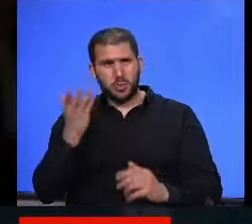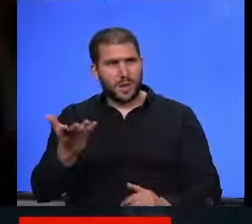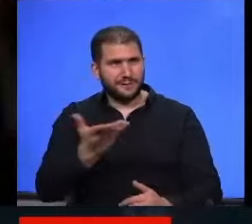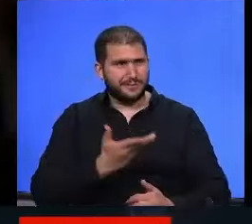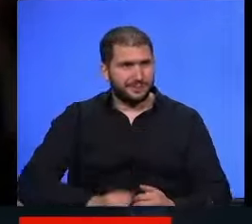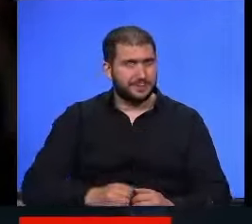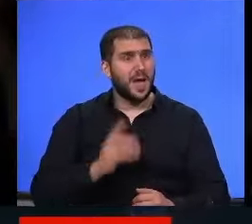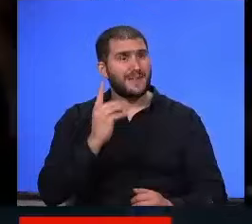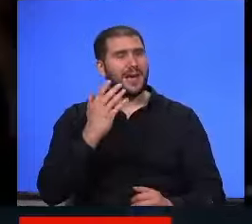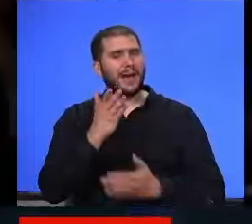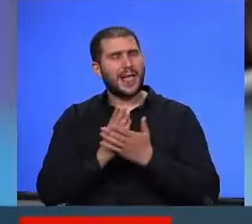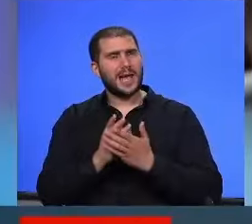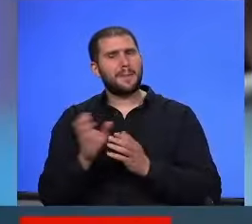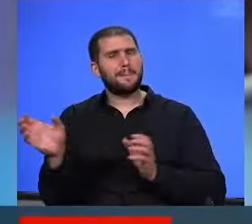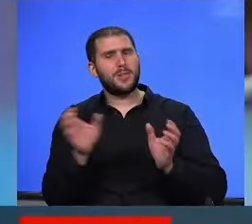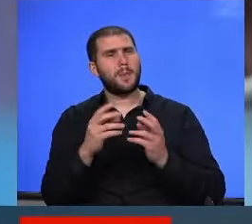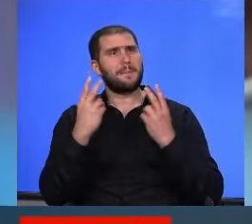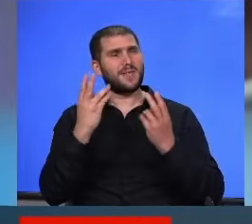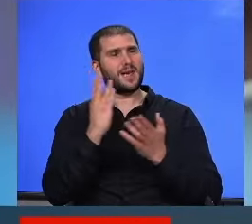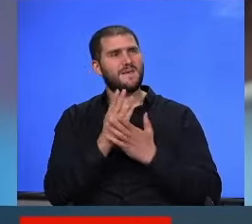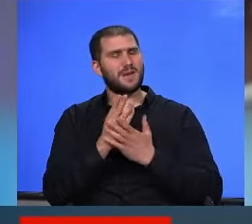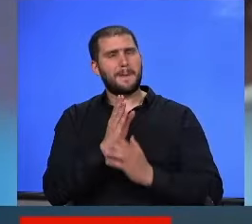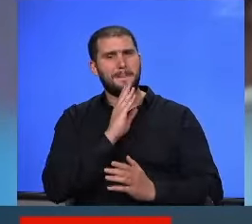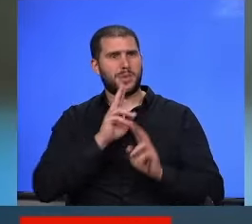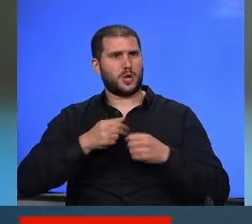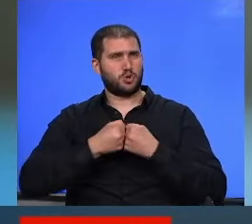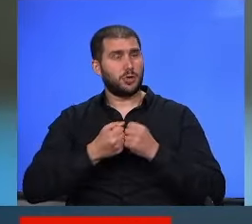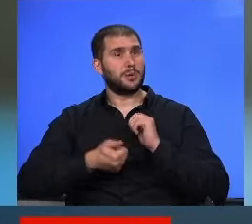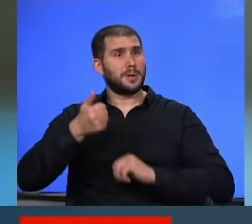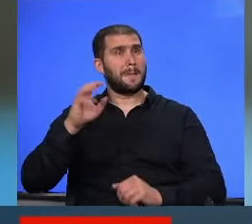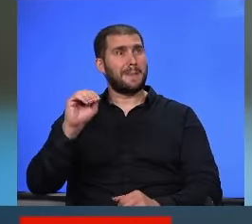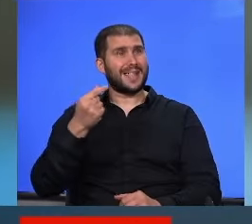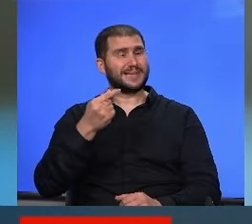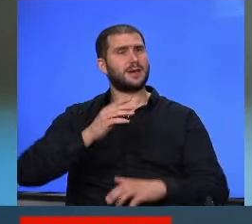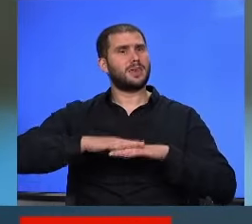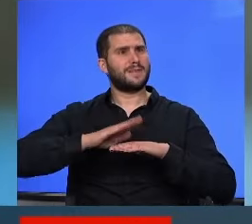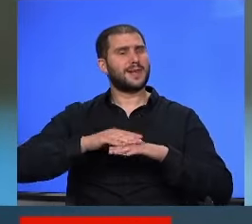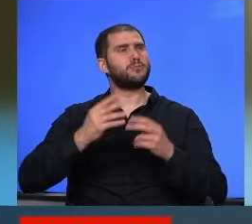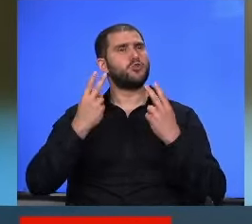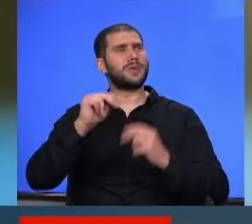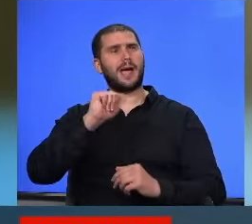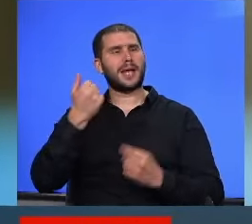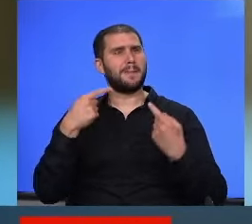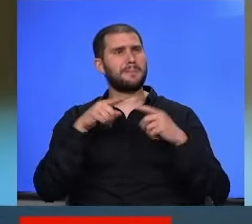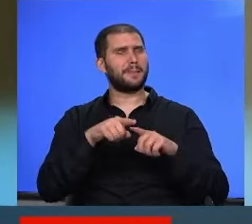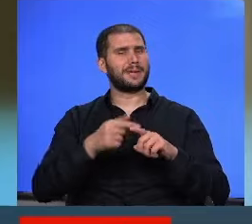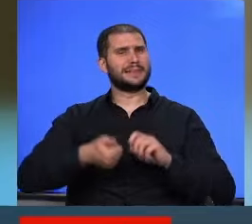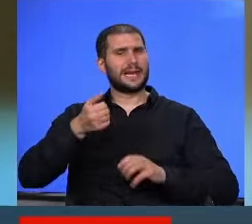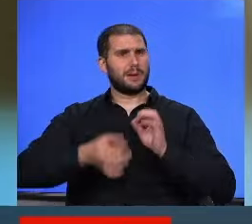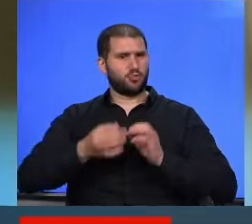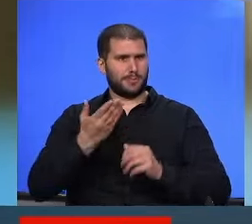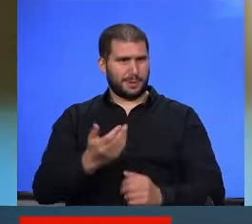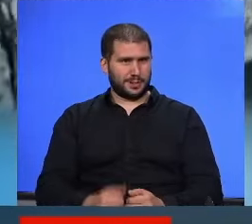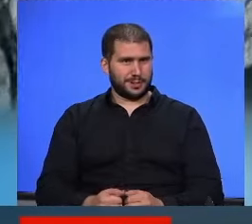אבל כמה ממינויי המפתח שלו כבר נתקלים בבעיות, בראשם מאט גייטס, שנבחר לתפקיד המשמעותי המקביל לשר